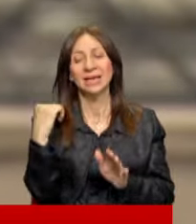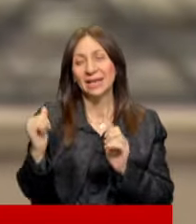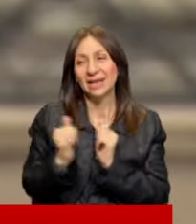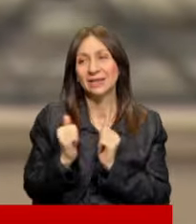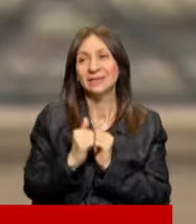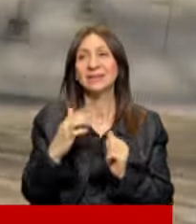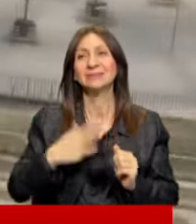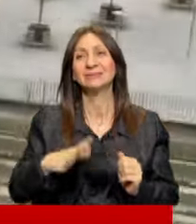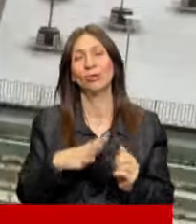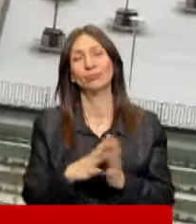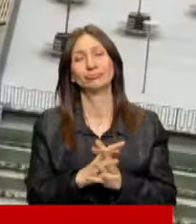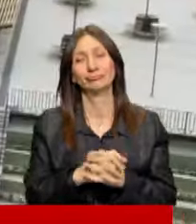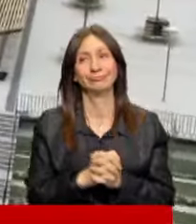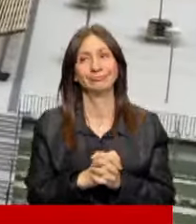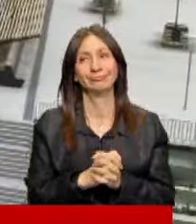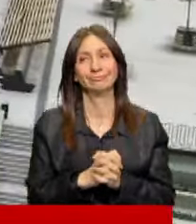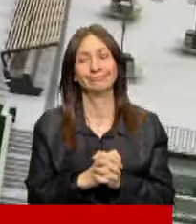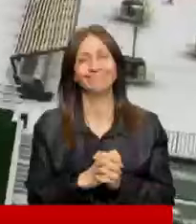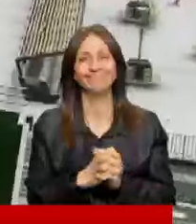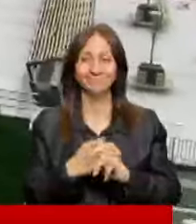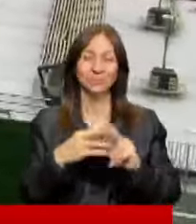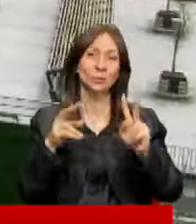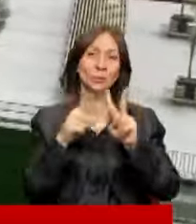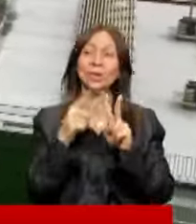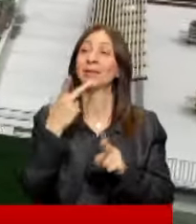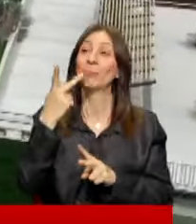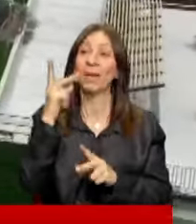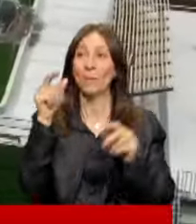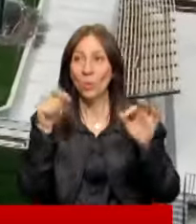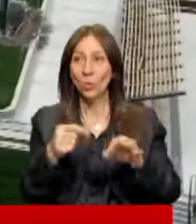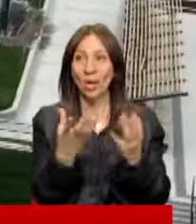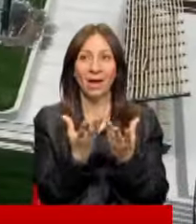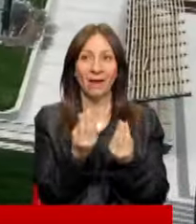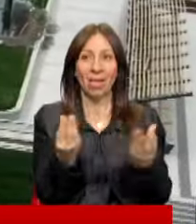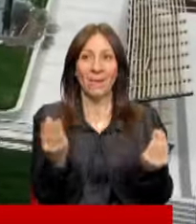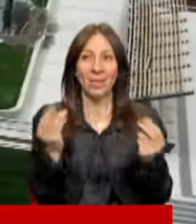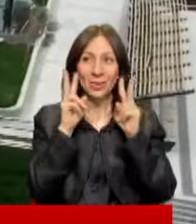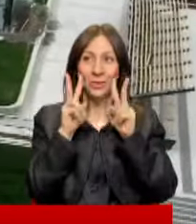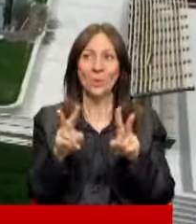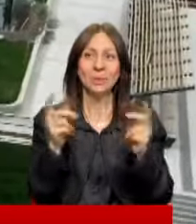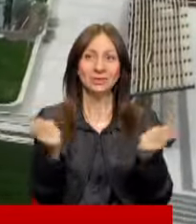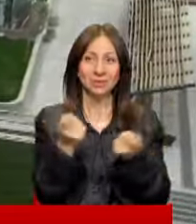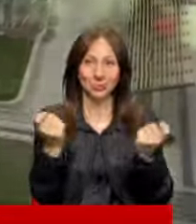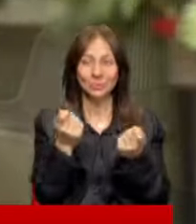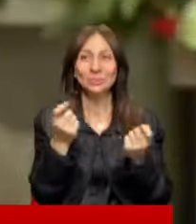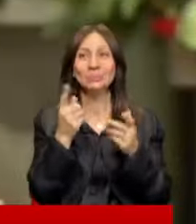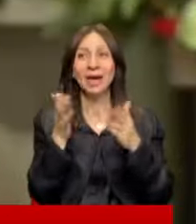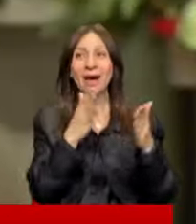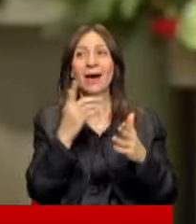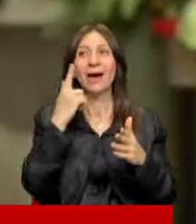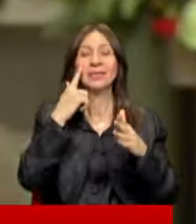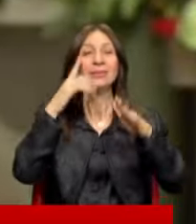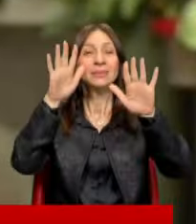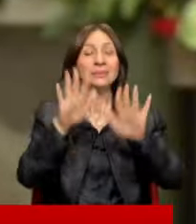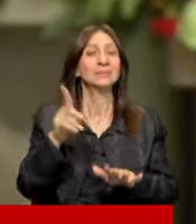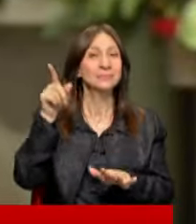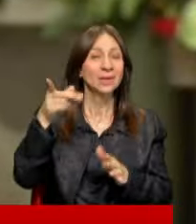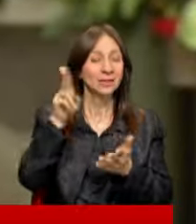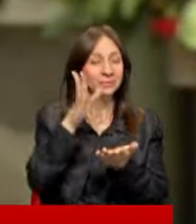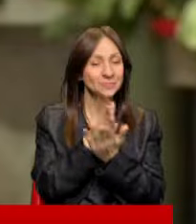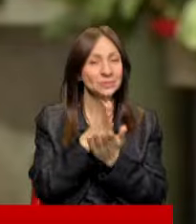arzu ediyor. Şimdi Nükhet abla, burada kalabalığı da göstermeye çalışıyoruz bir yandan. Tabii. Bir yandan Anıtkabir'deki